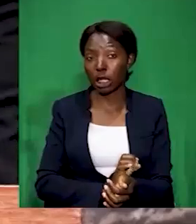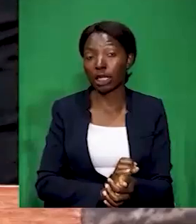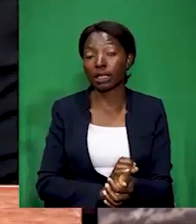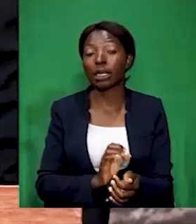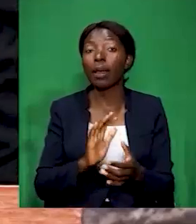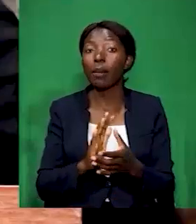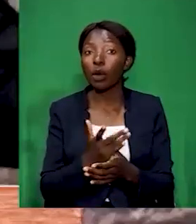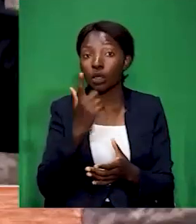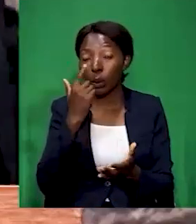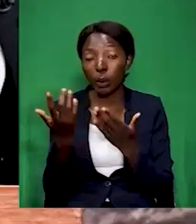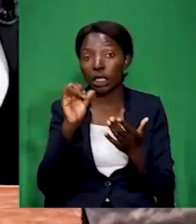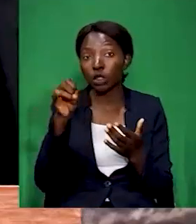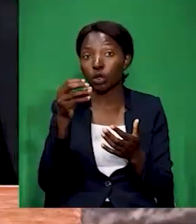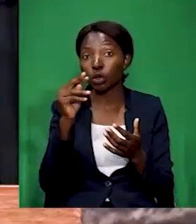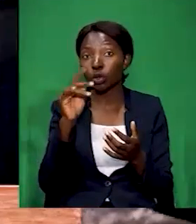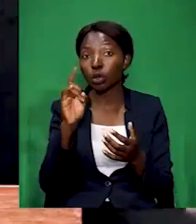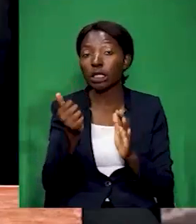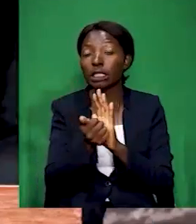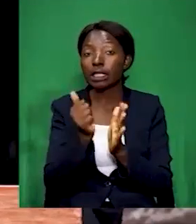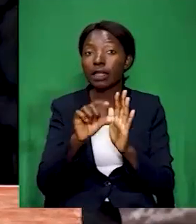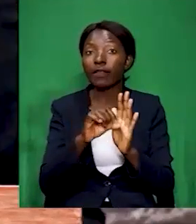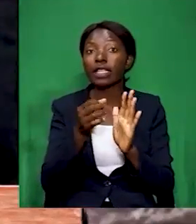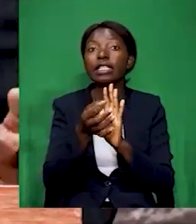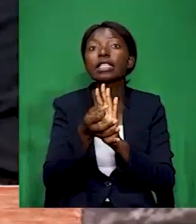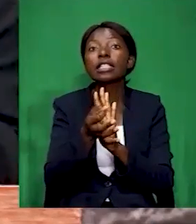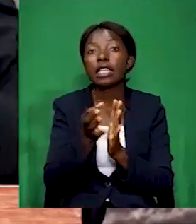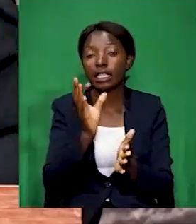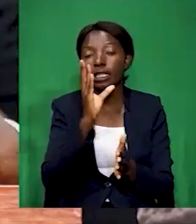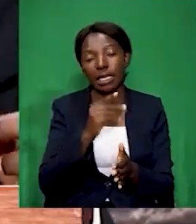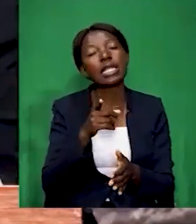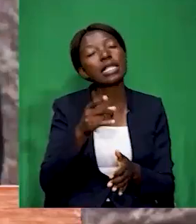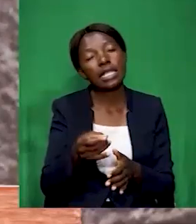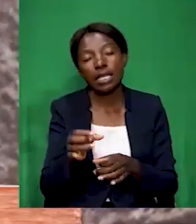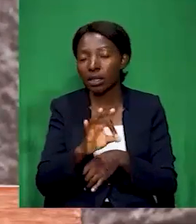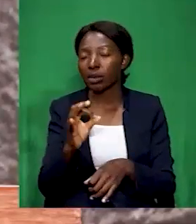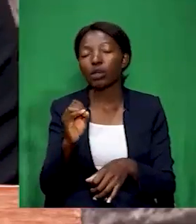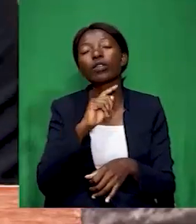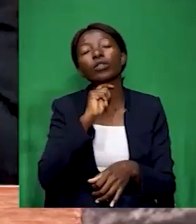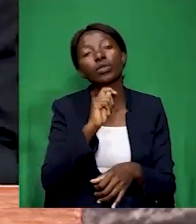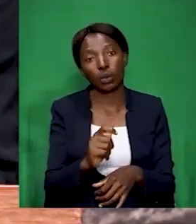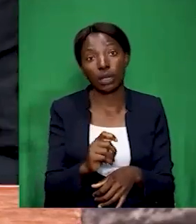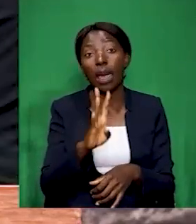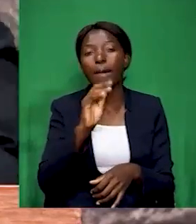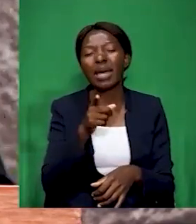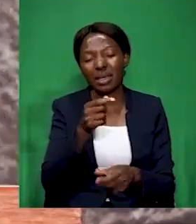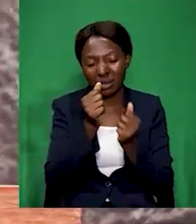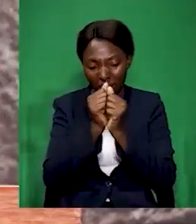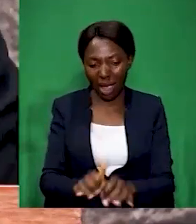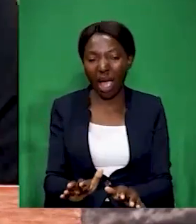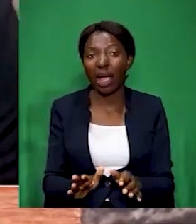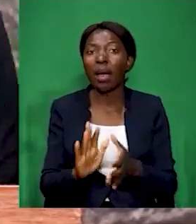Nekuti 1613 ya Johani, nanga vesi redu, riri kuti ndimweya wazvokwadi. Asi uyu nganga